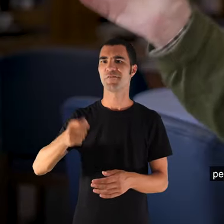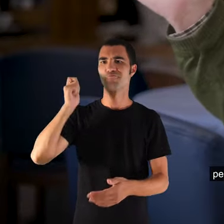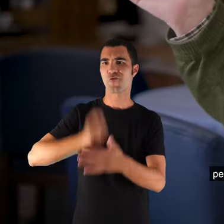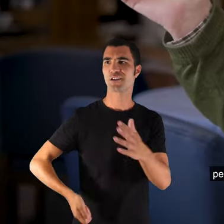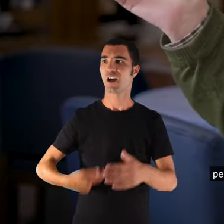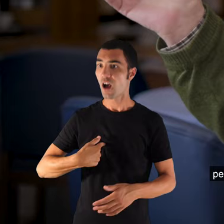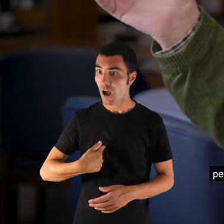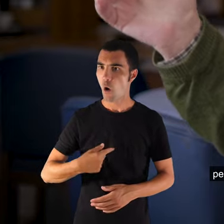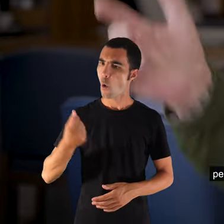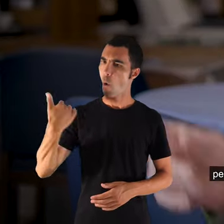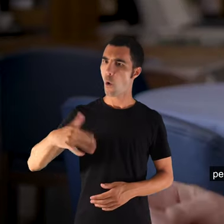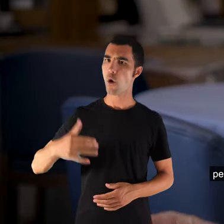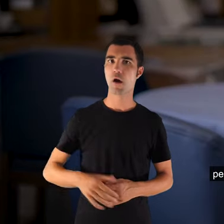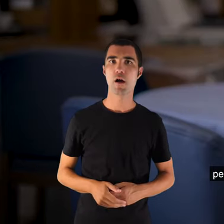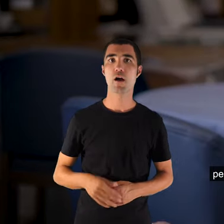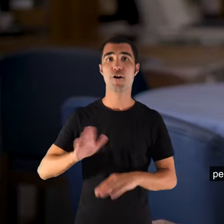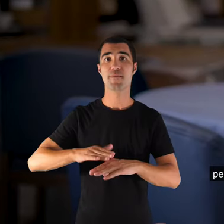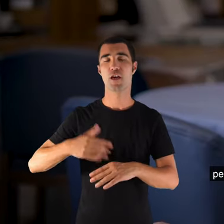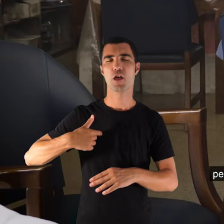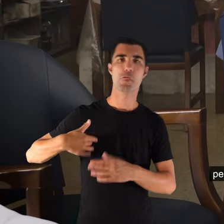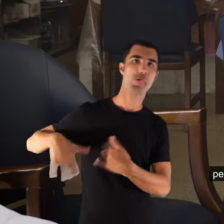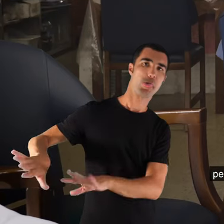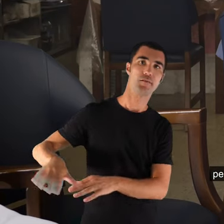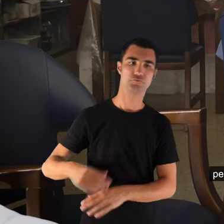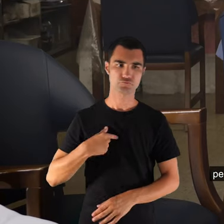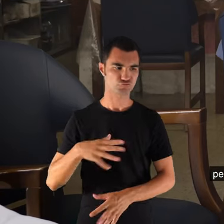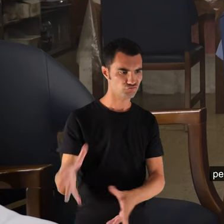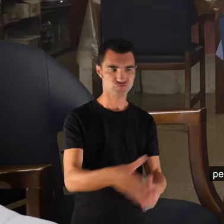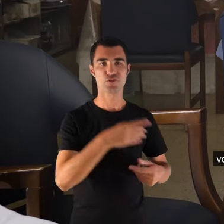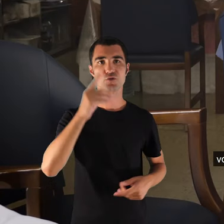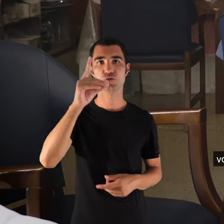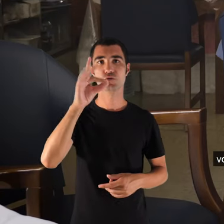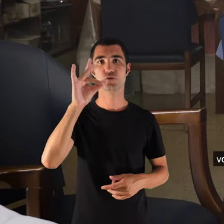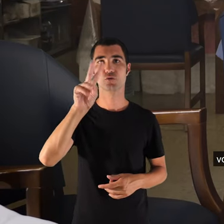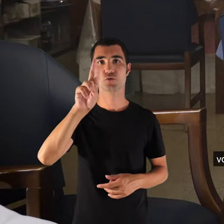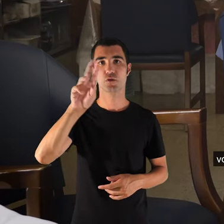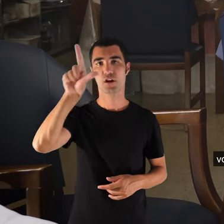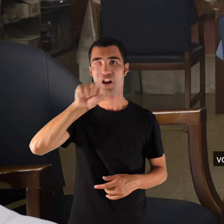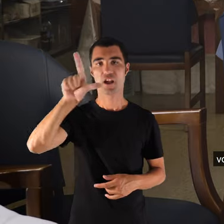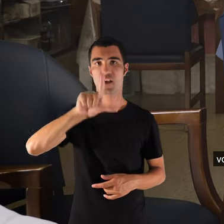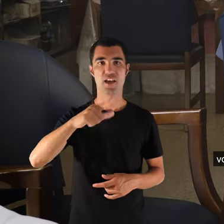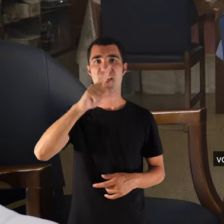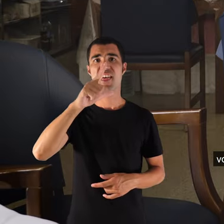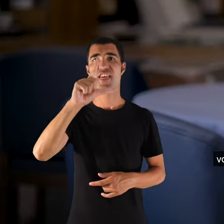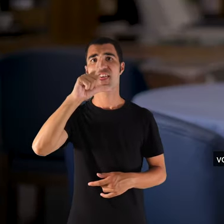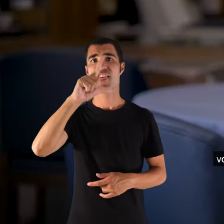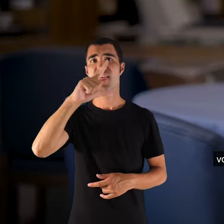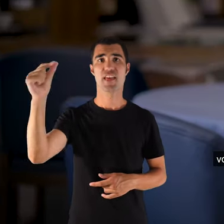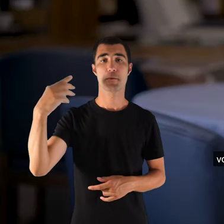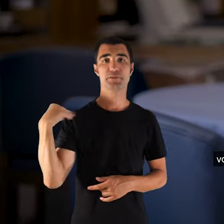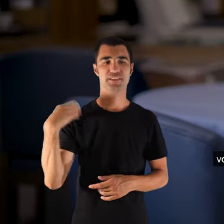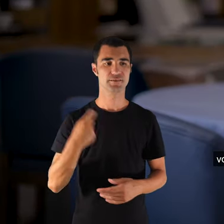el port. I vaig agafar un sorell així de gros. Vol dir que m'ha costat 100 pessetes.